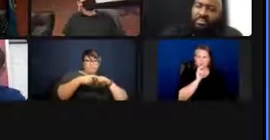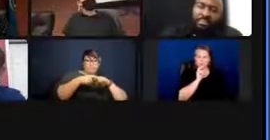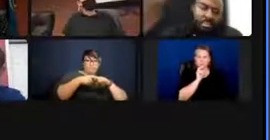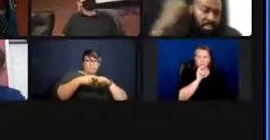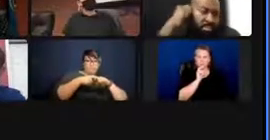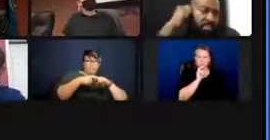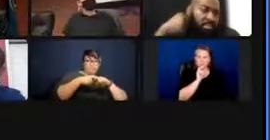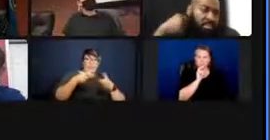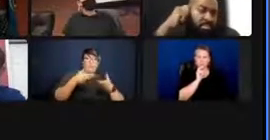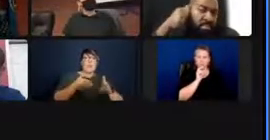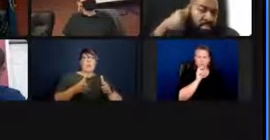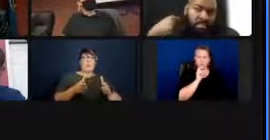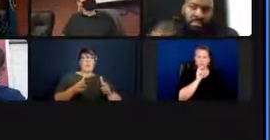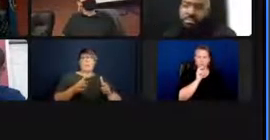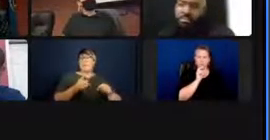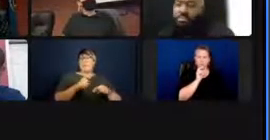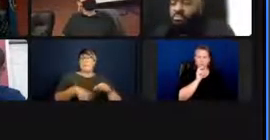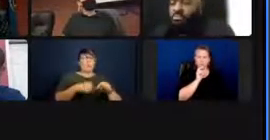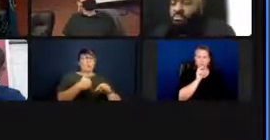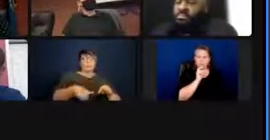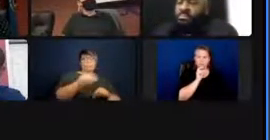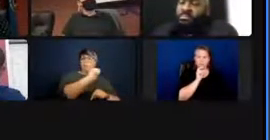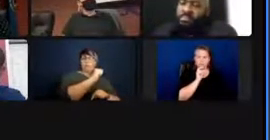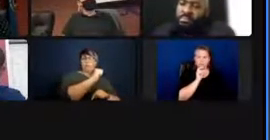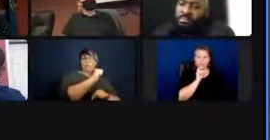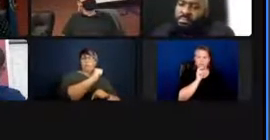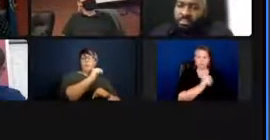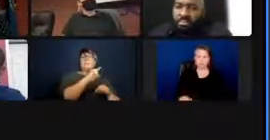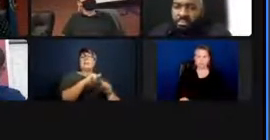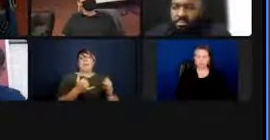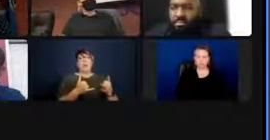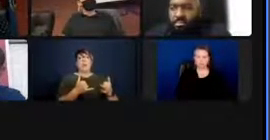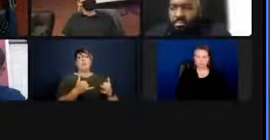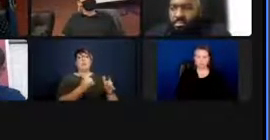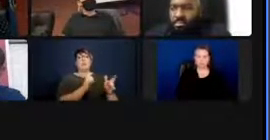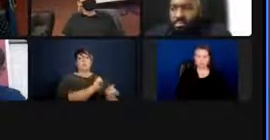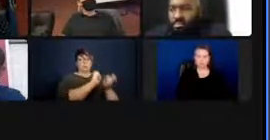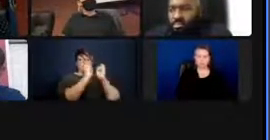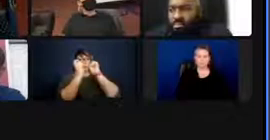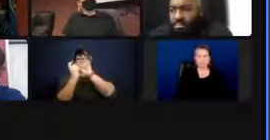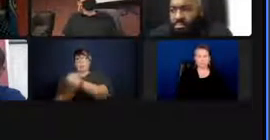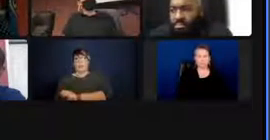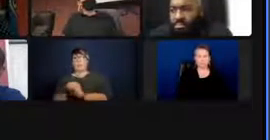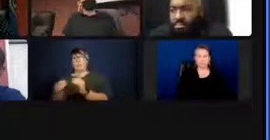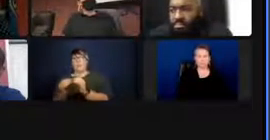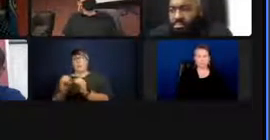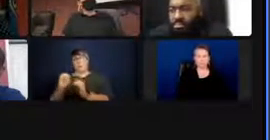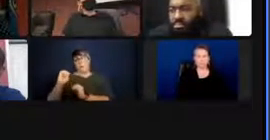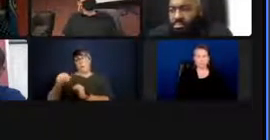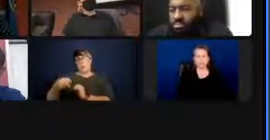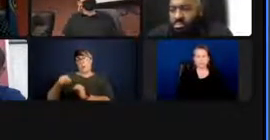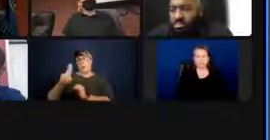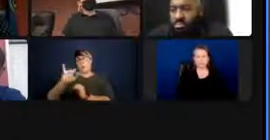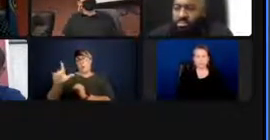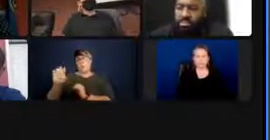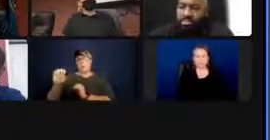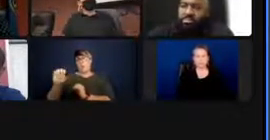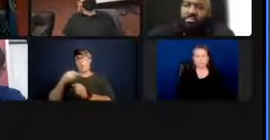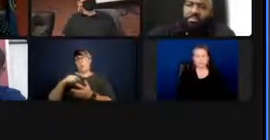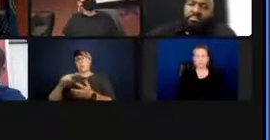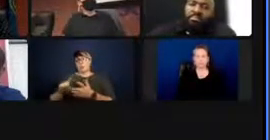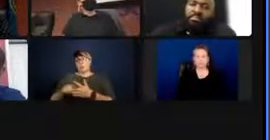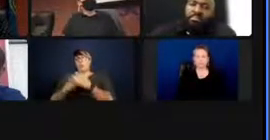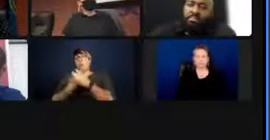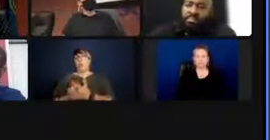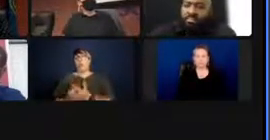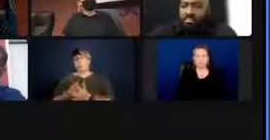pengine ndio watatengwa kwa sababu pengine walikuwa wamefukuzwa katika shule hizo. Kwa hivyo au